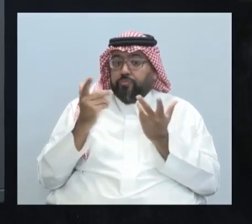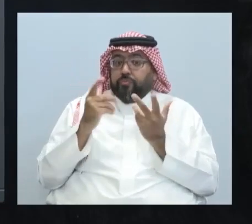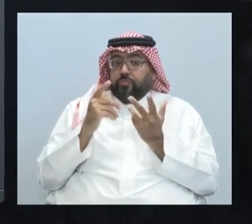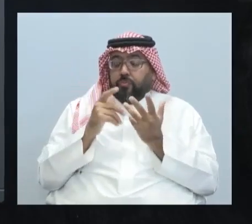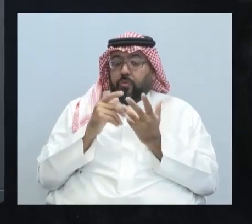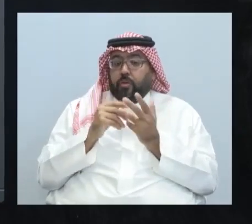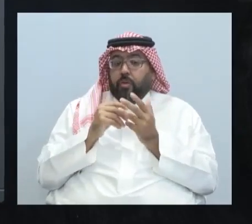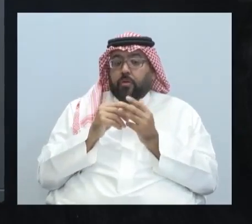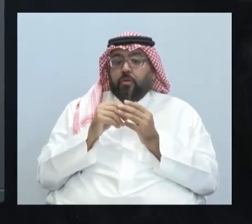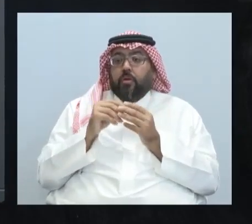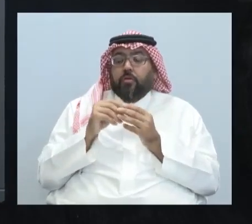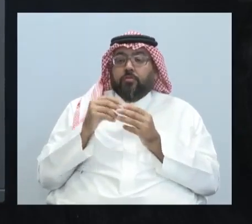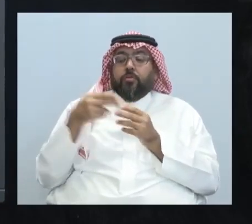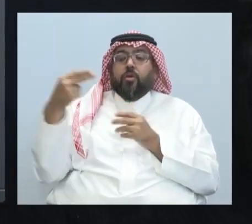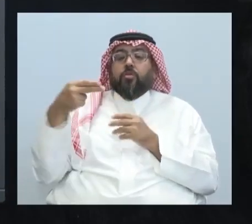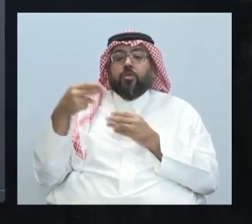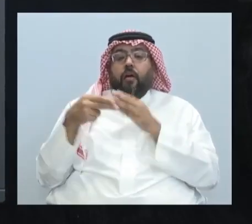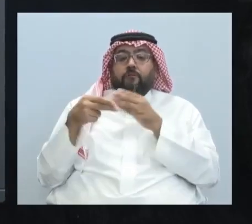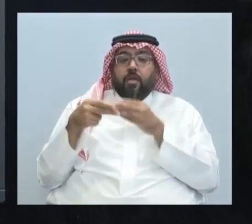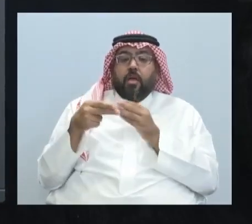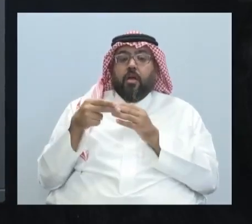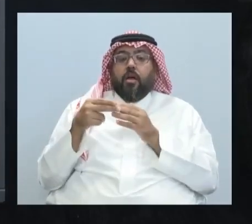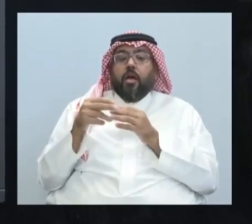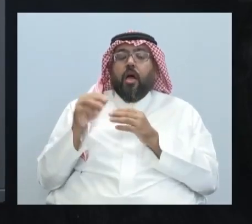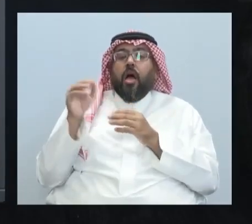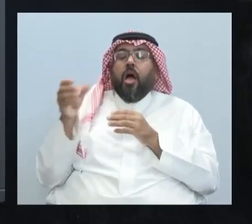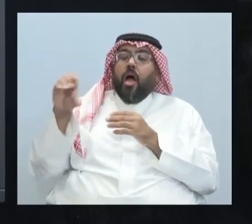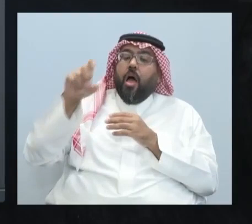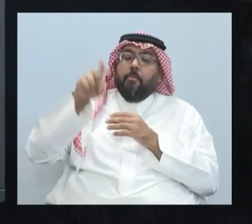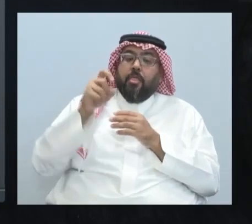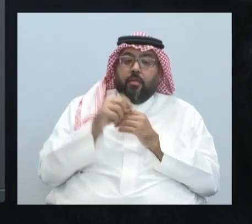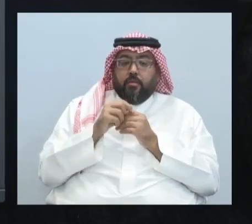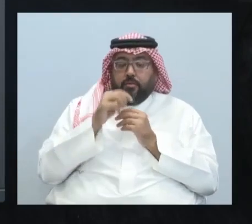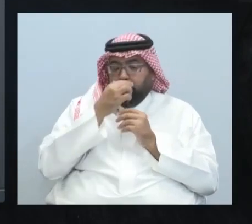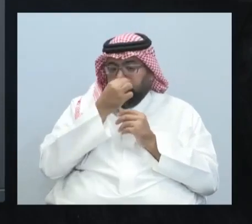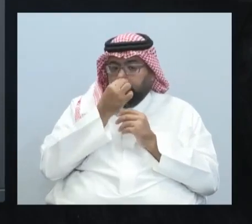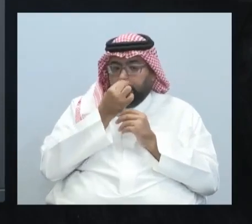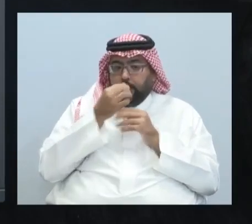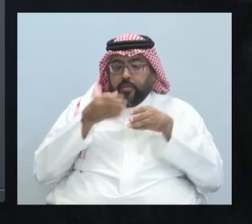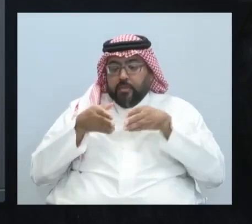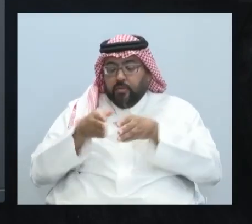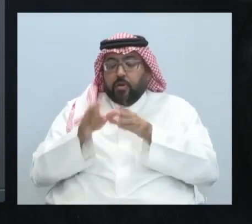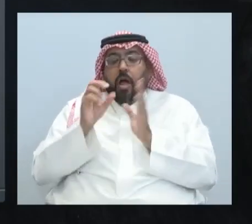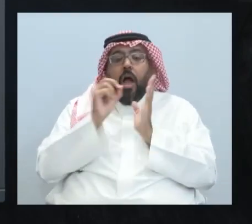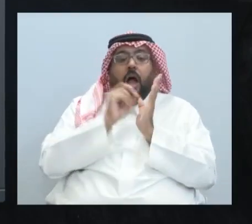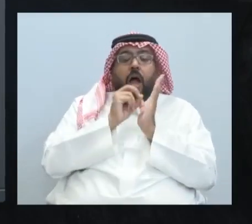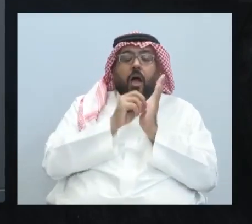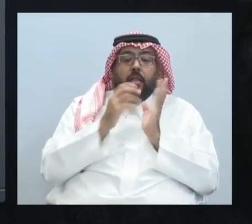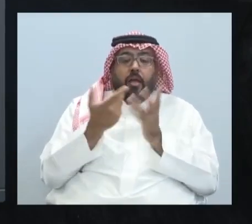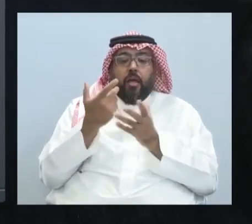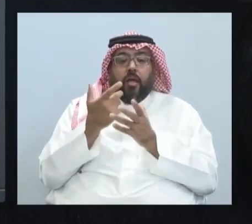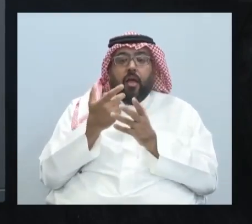على انه ما دام انه يحتوي على هيدروجين اذا يحتوي يكون حمض بينما هنا لما اجي افاعل يسلك سلوك القاعده ليش